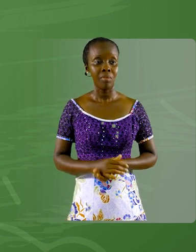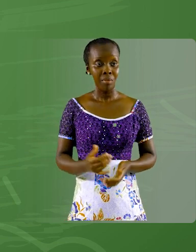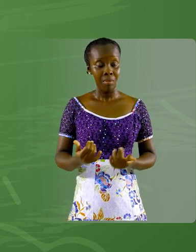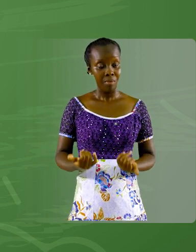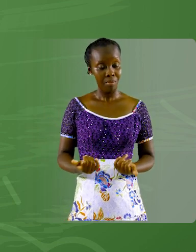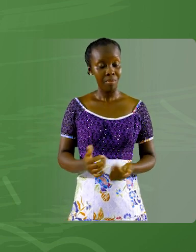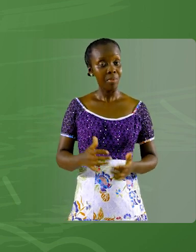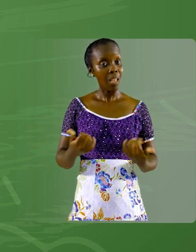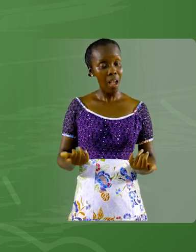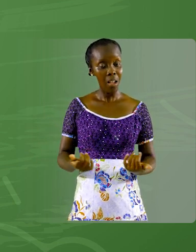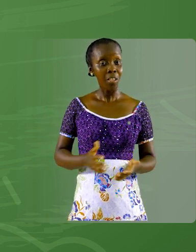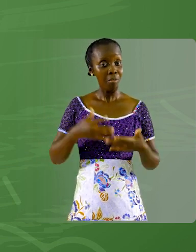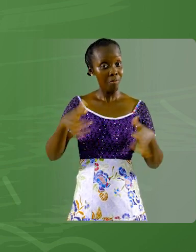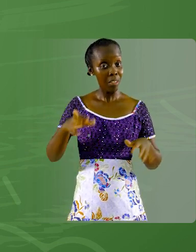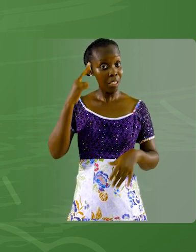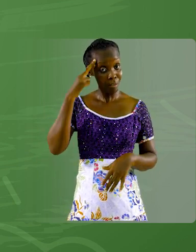J'espère que vous y avez réfléchi.